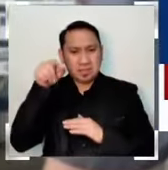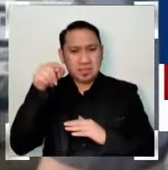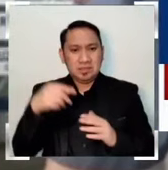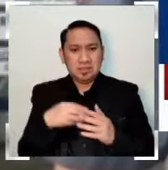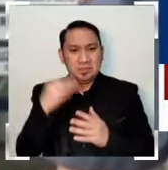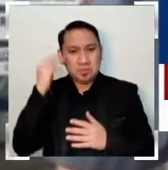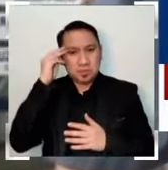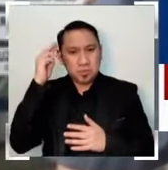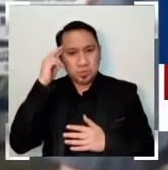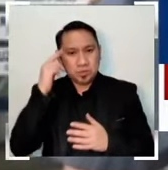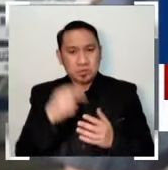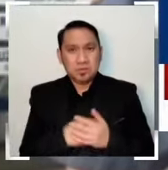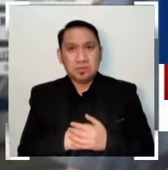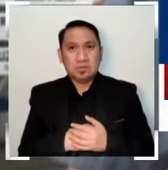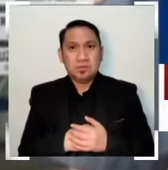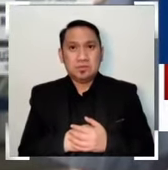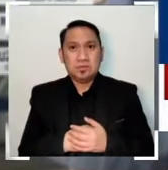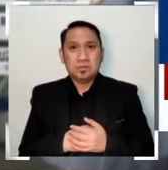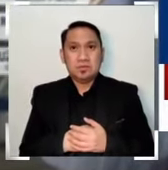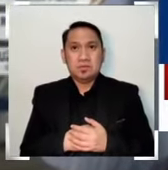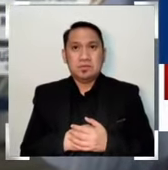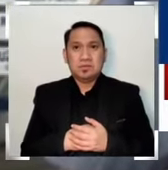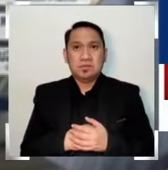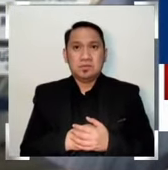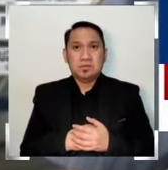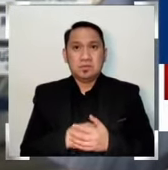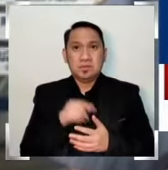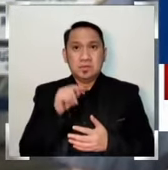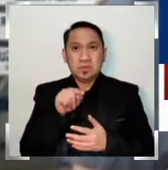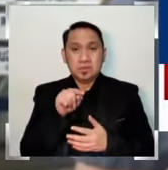may istorya because nga somehow daw